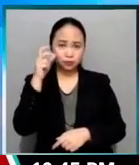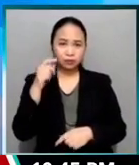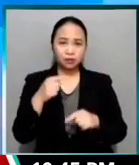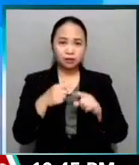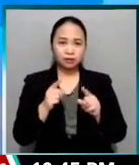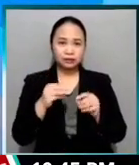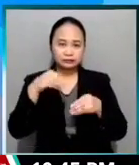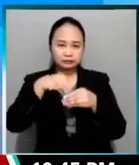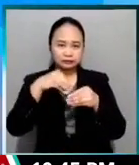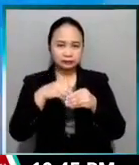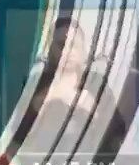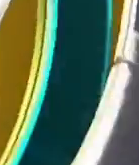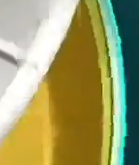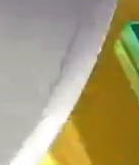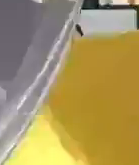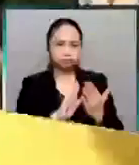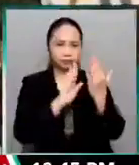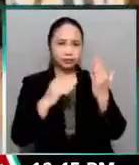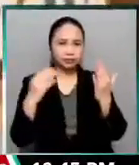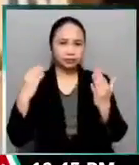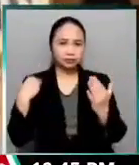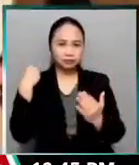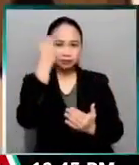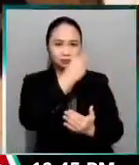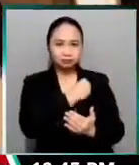May report si Sandra Aguinaldo.